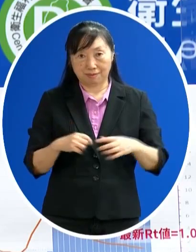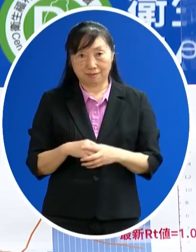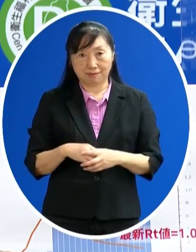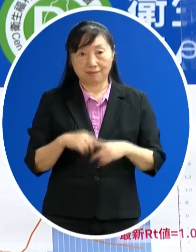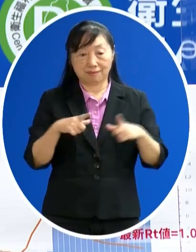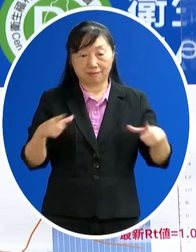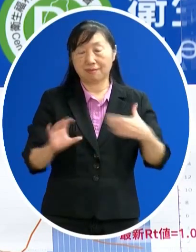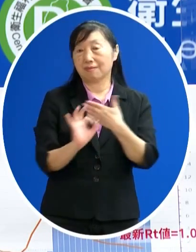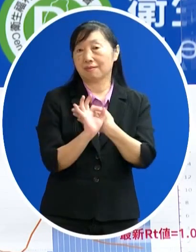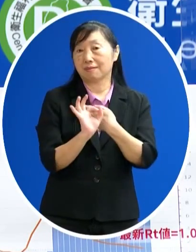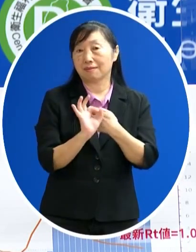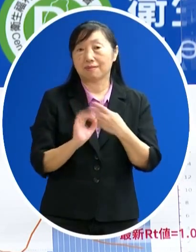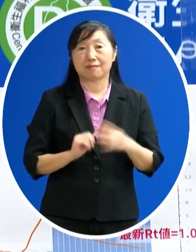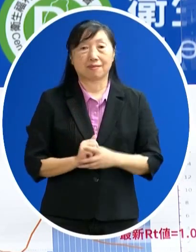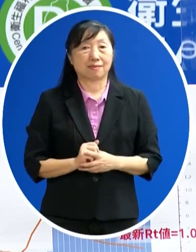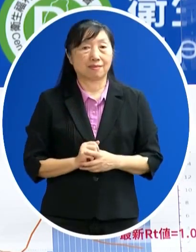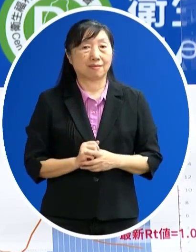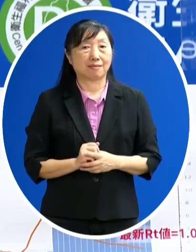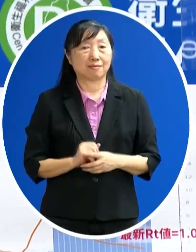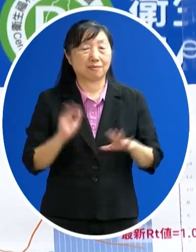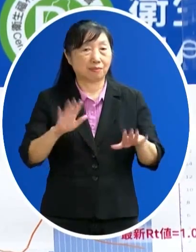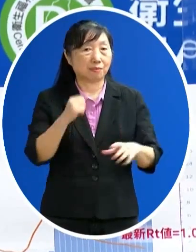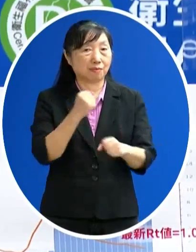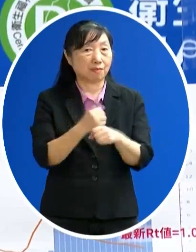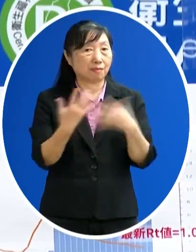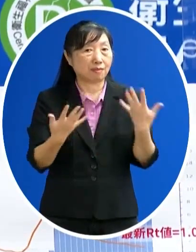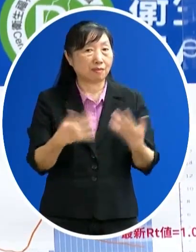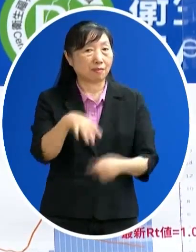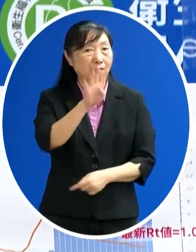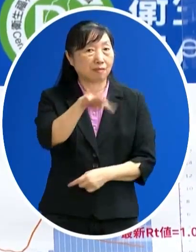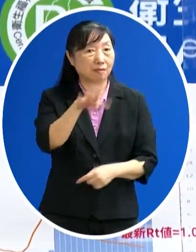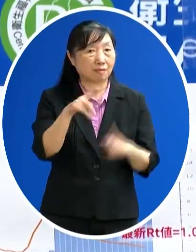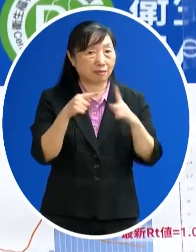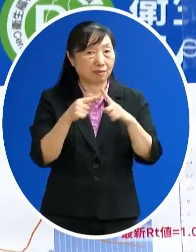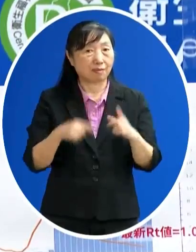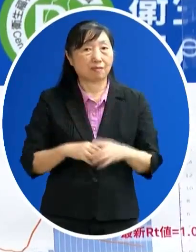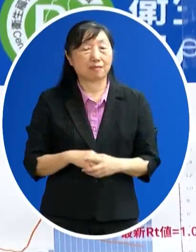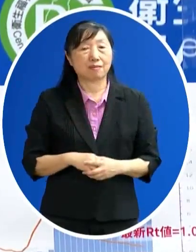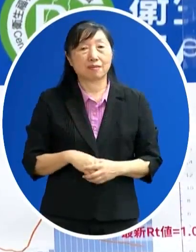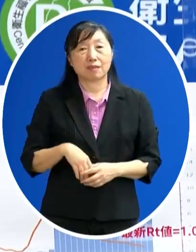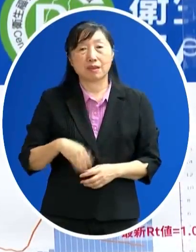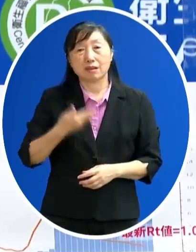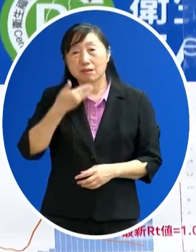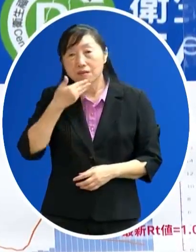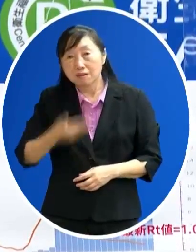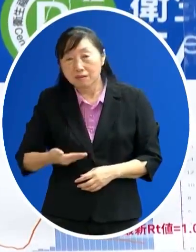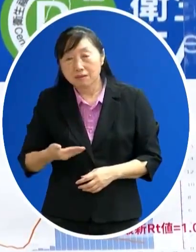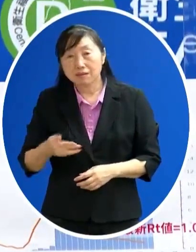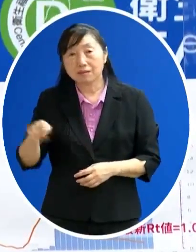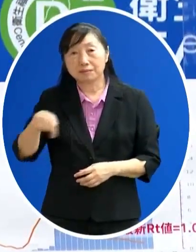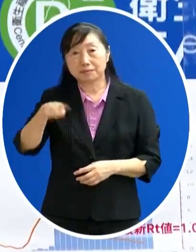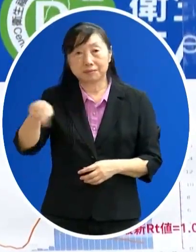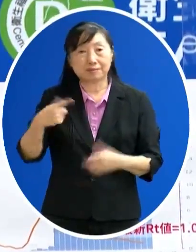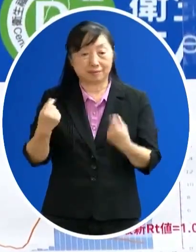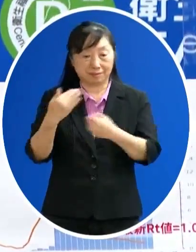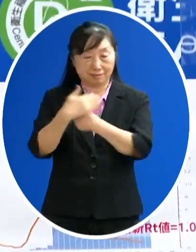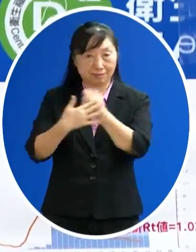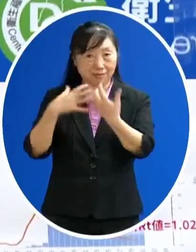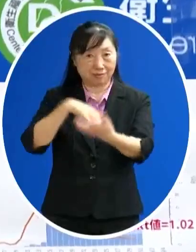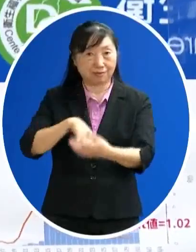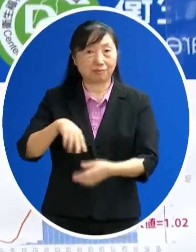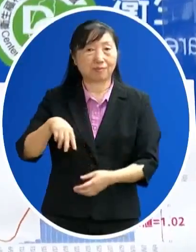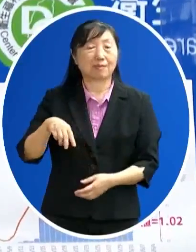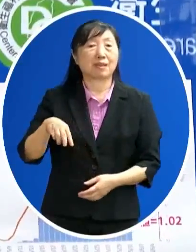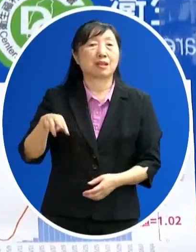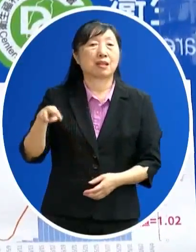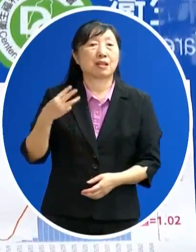扩大的一个试验，好，所以我们就做了将近有4000人，那老年的人口也包含了